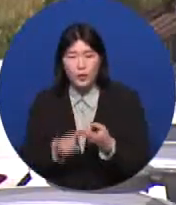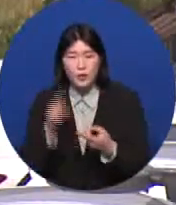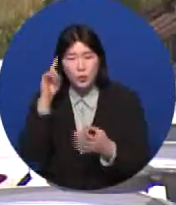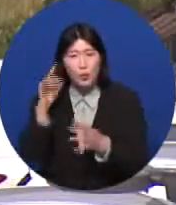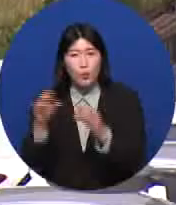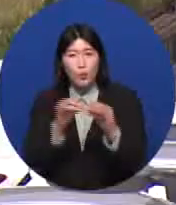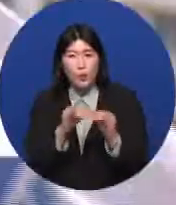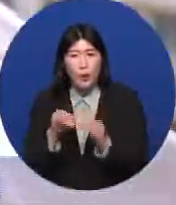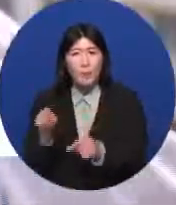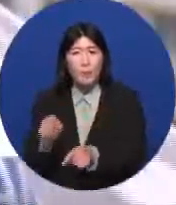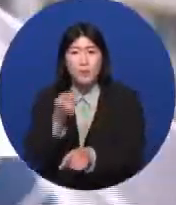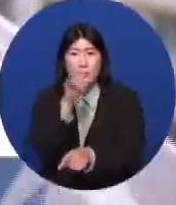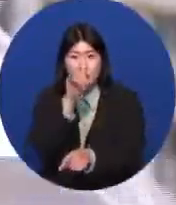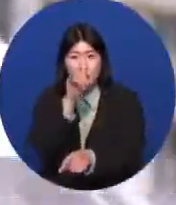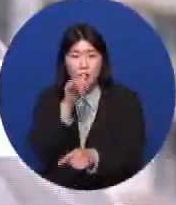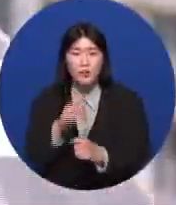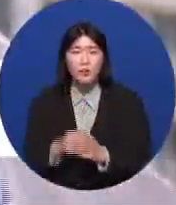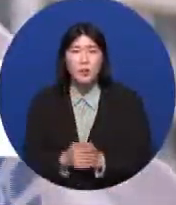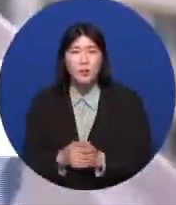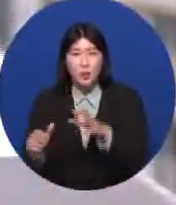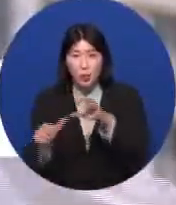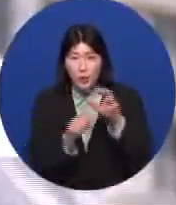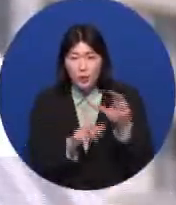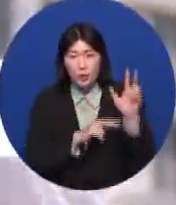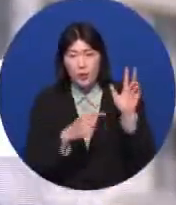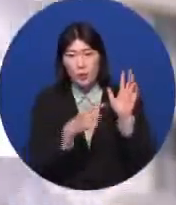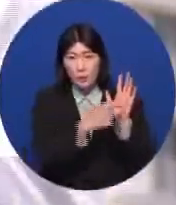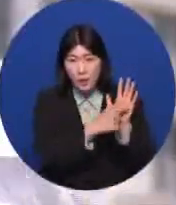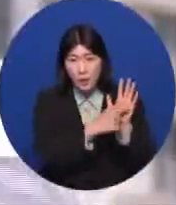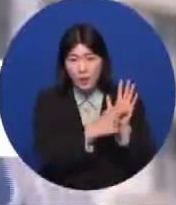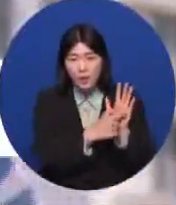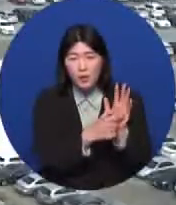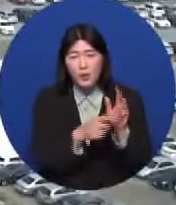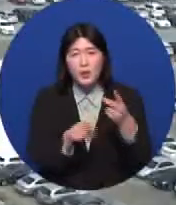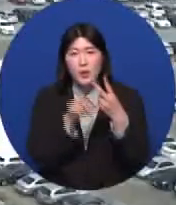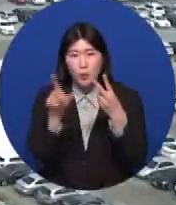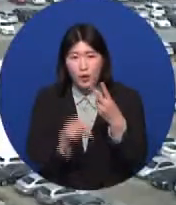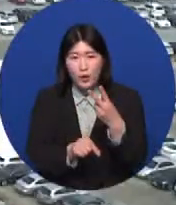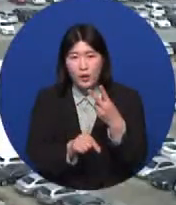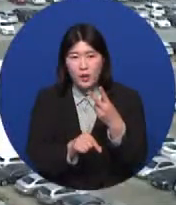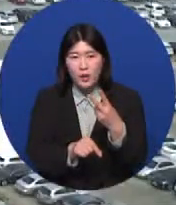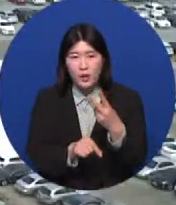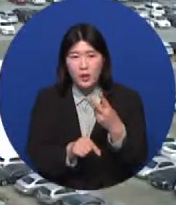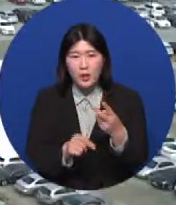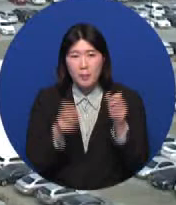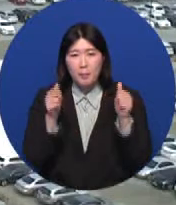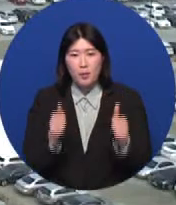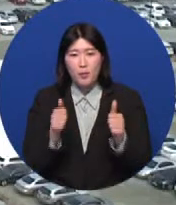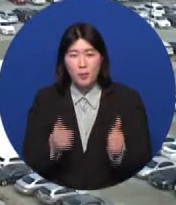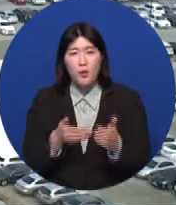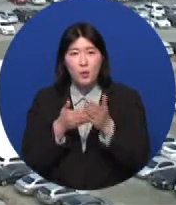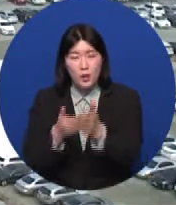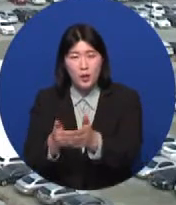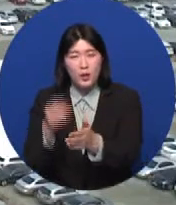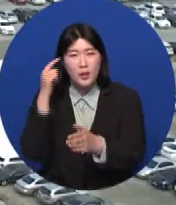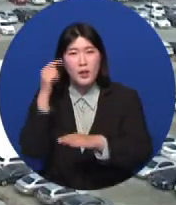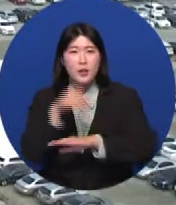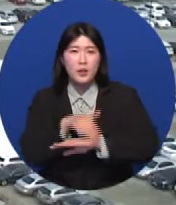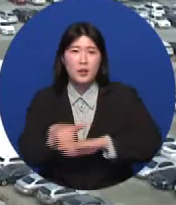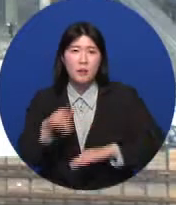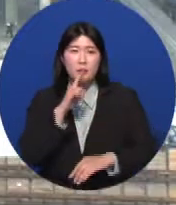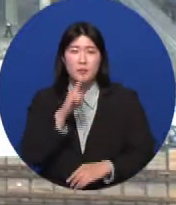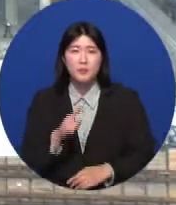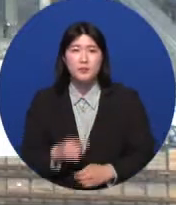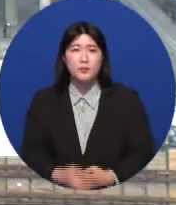공감대가 형성되어 있다며 2월 임시국회 3종 직무 쉘 설치를 담은 행복도시 법 개정안이 논의될